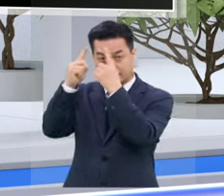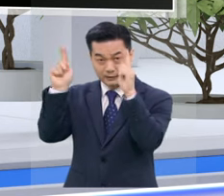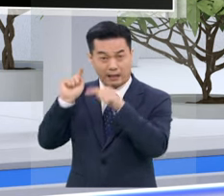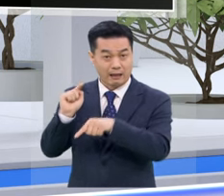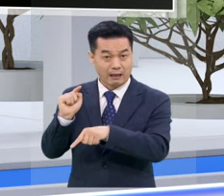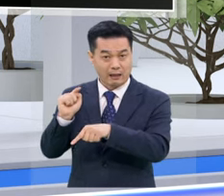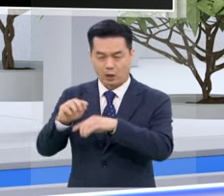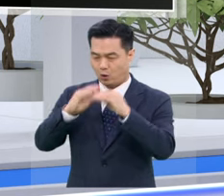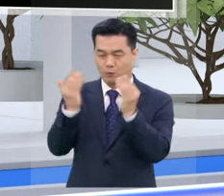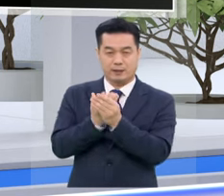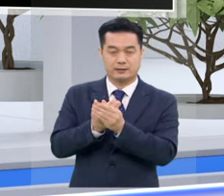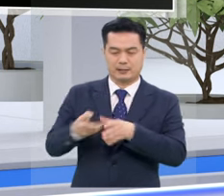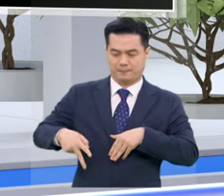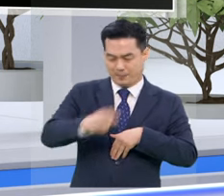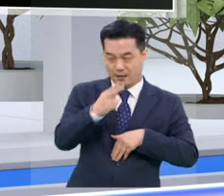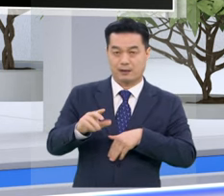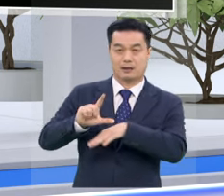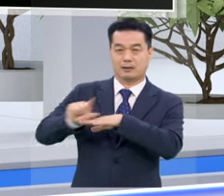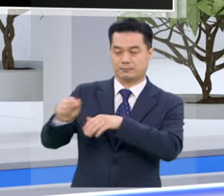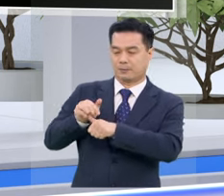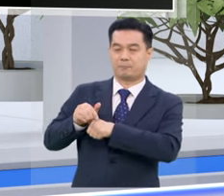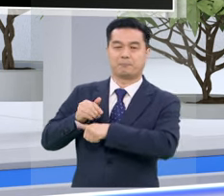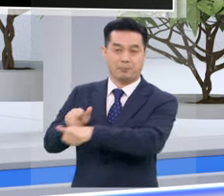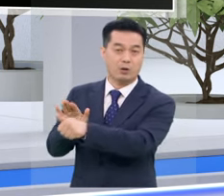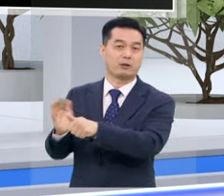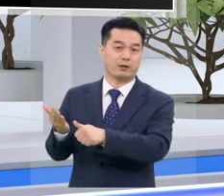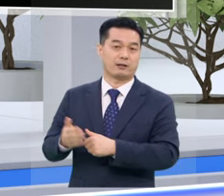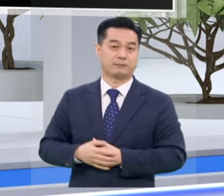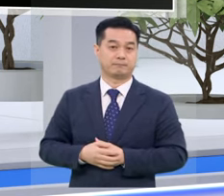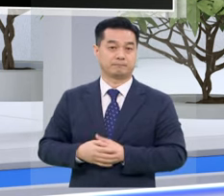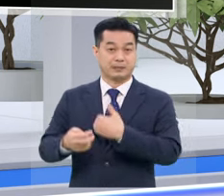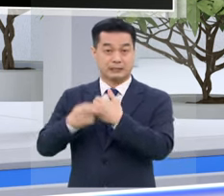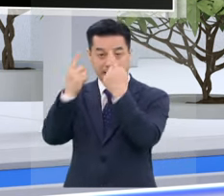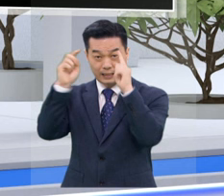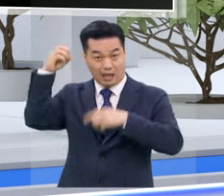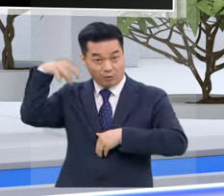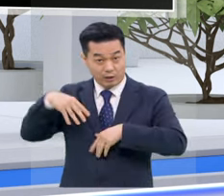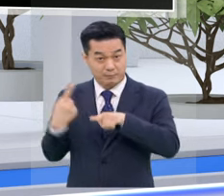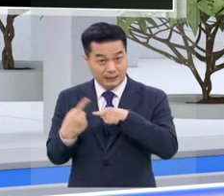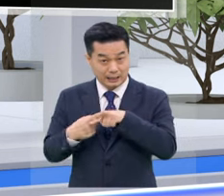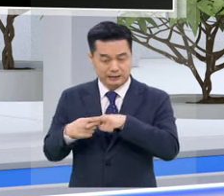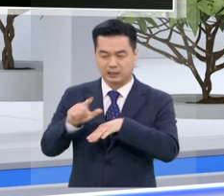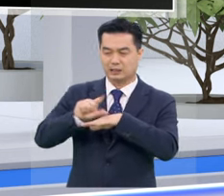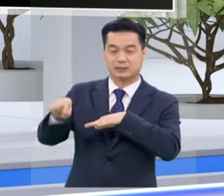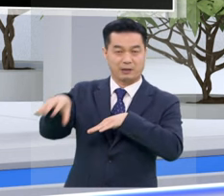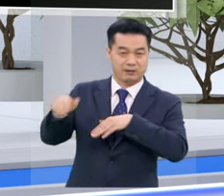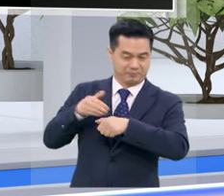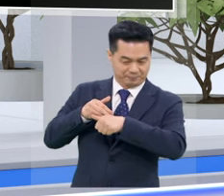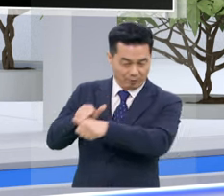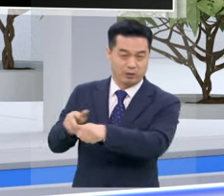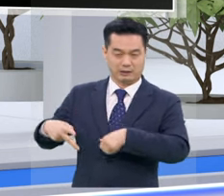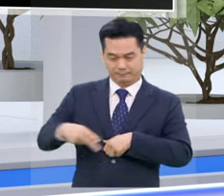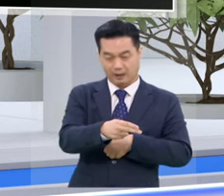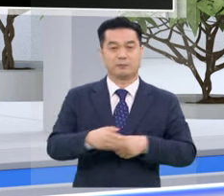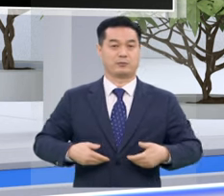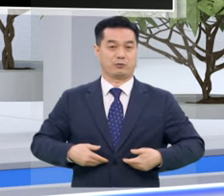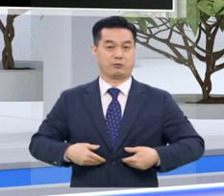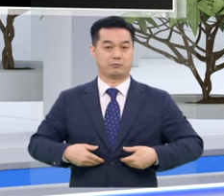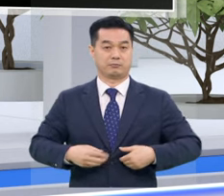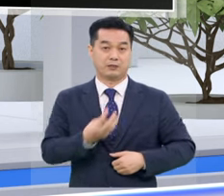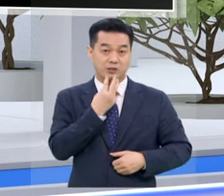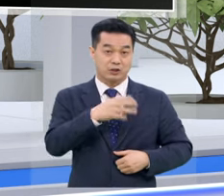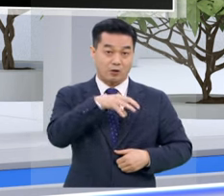지방으로 환원해야 합니다 의학대학원 역시 지방으로 보내야만 합니다 서울에서